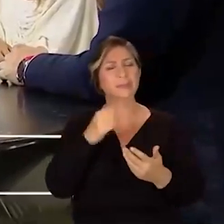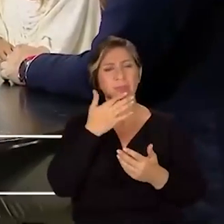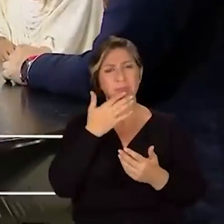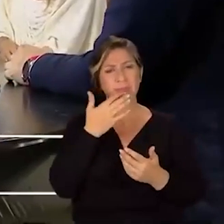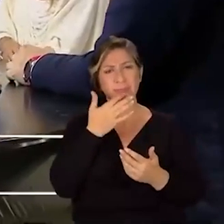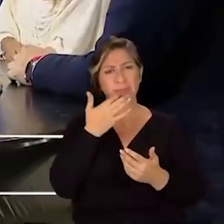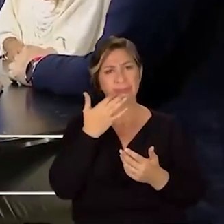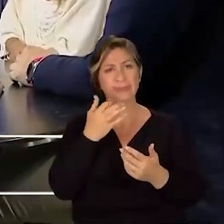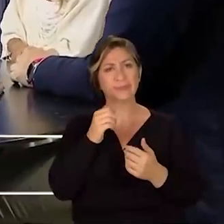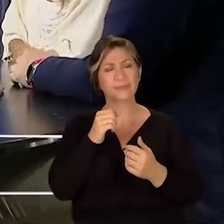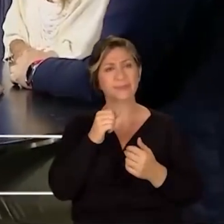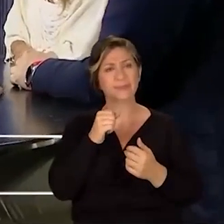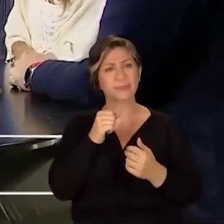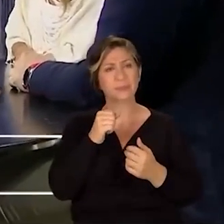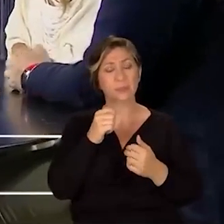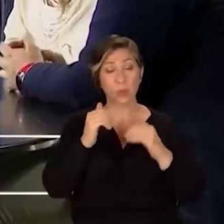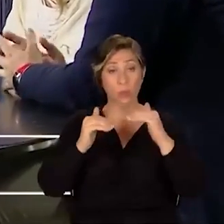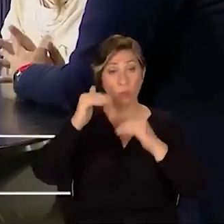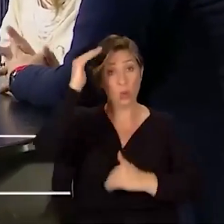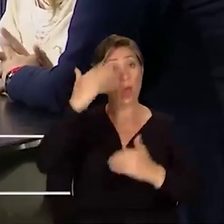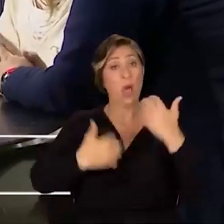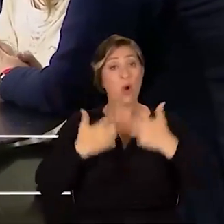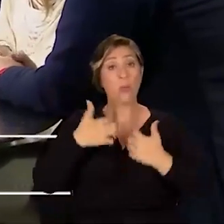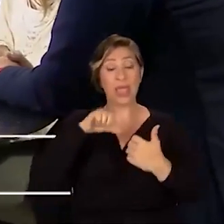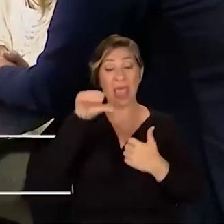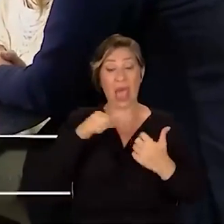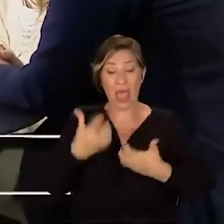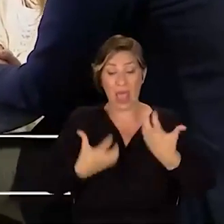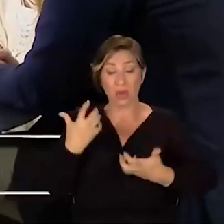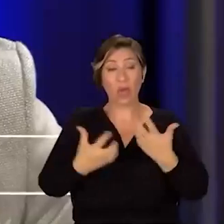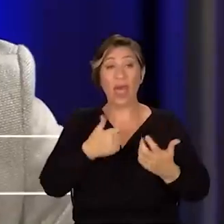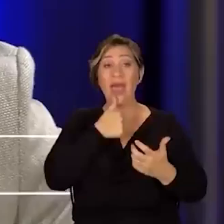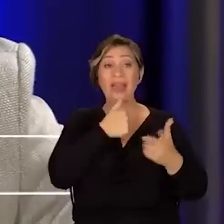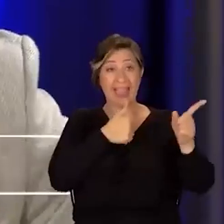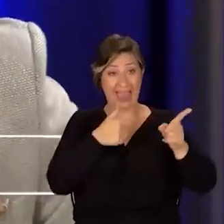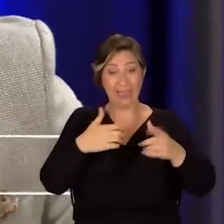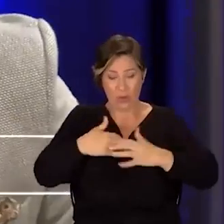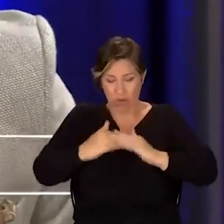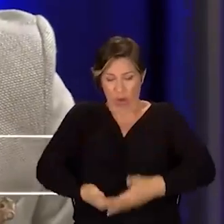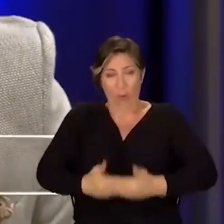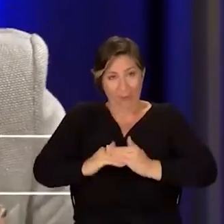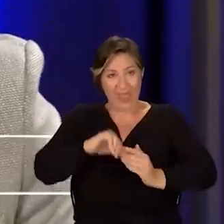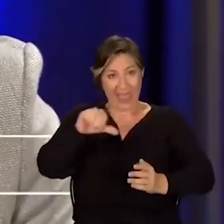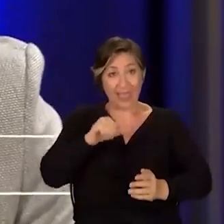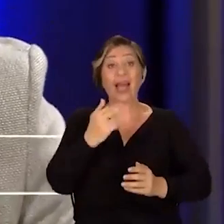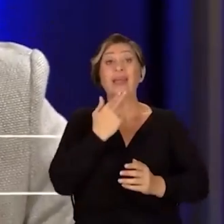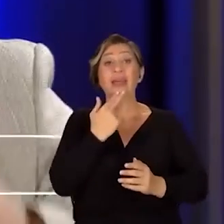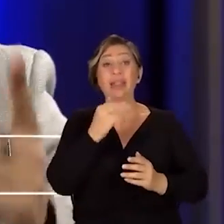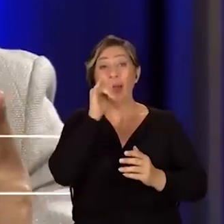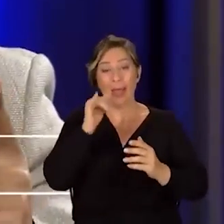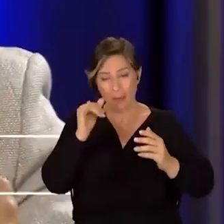çağına gelmiş kişilerde de büyüme hormonu yağ yakıyor. Erkeklerde göbek yağını, kadınlarda basen yağını